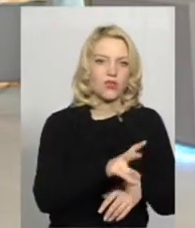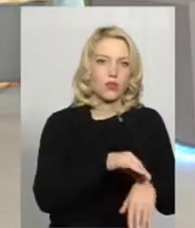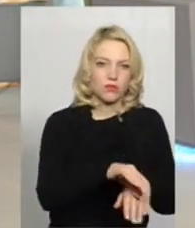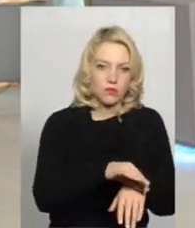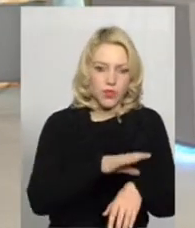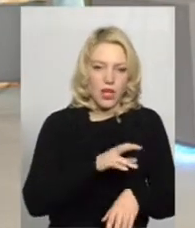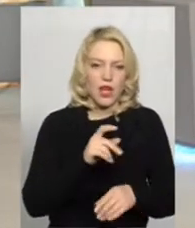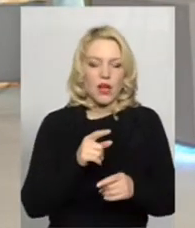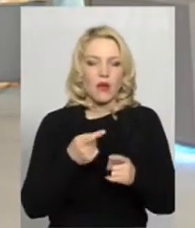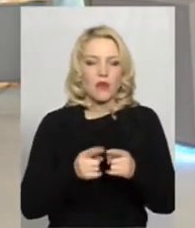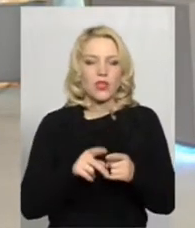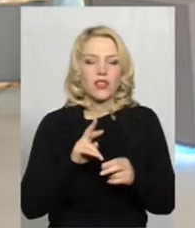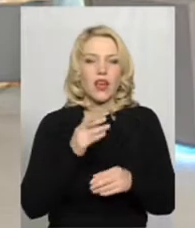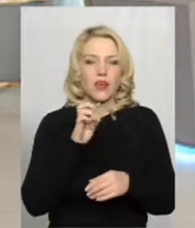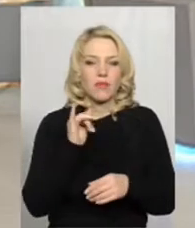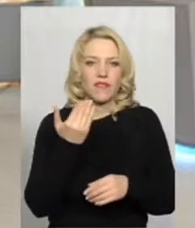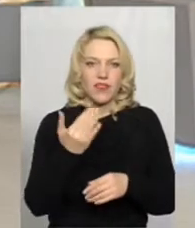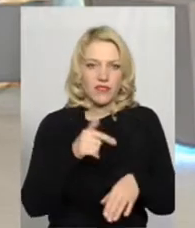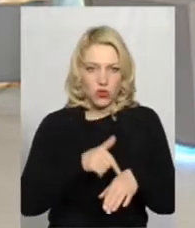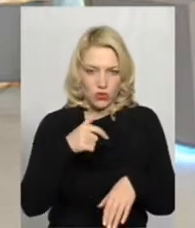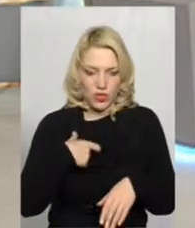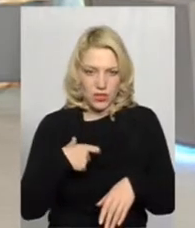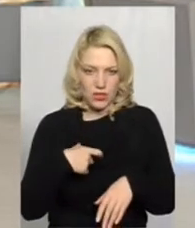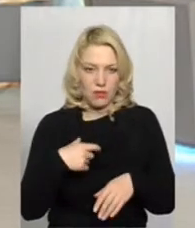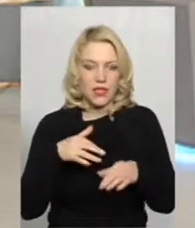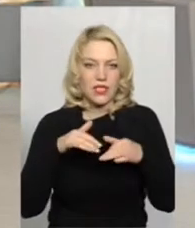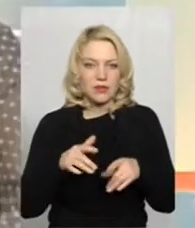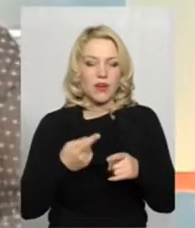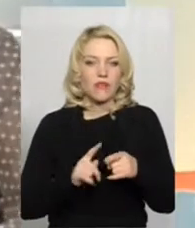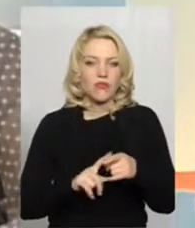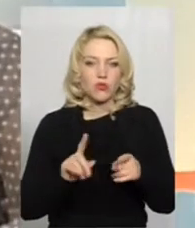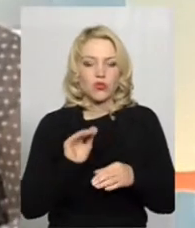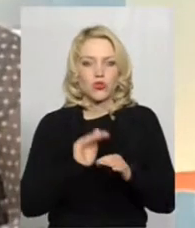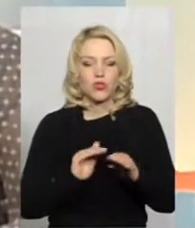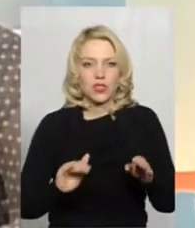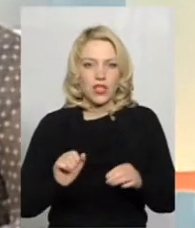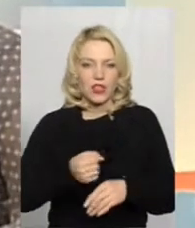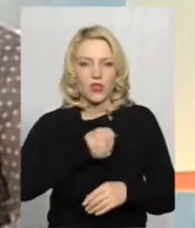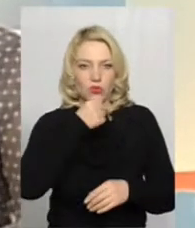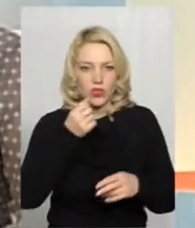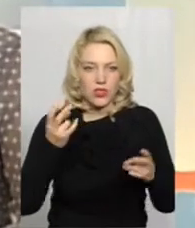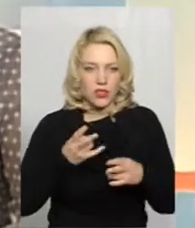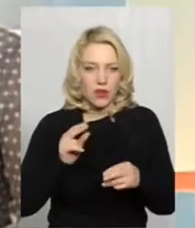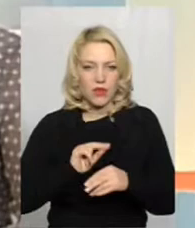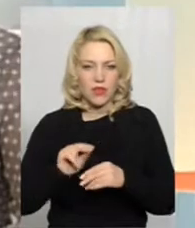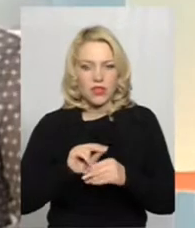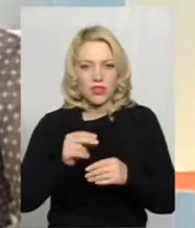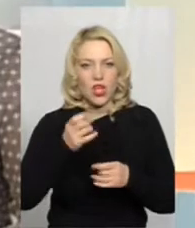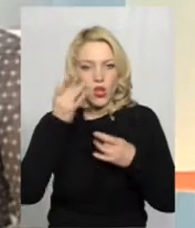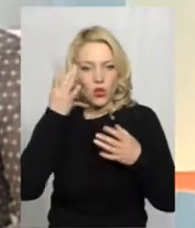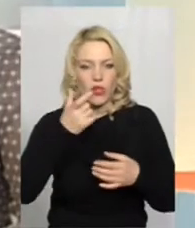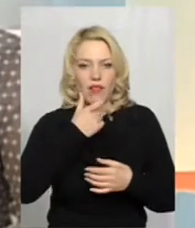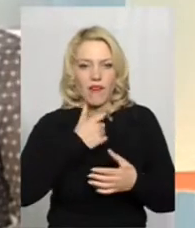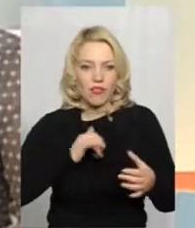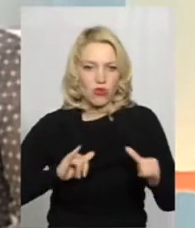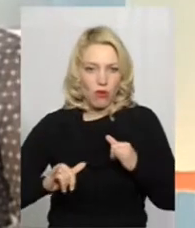Як би ви відчували? Розумієте, справа в тому, що дітей і дорослих потрібно навчати правилам толерантного